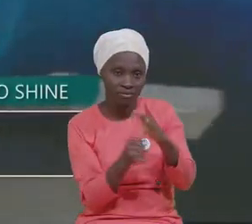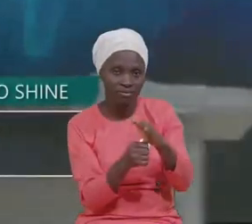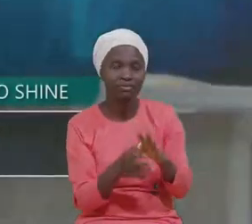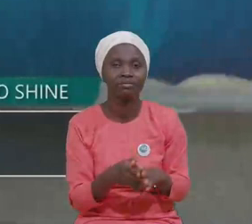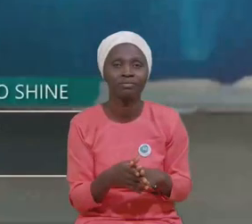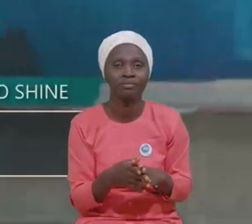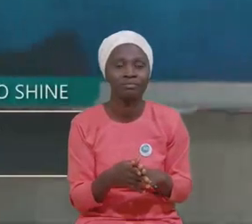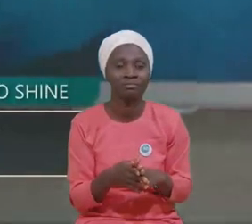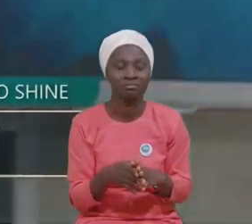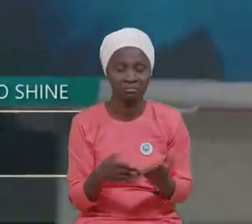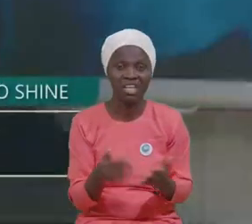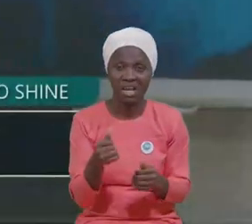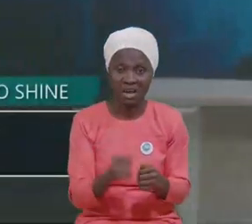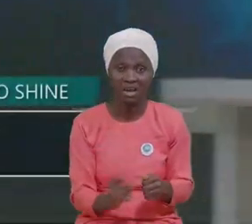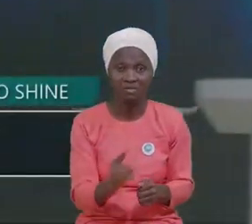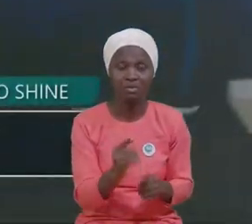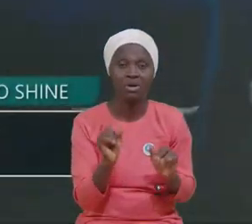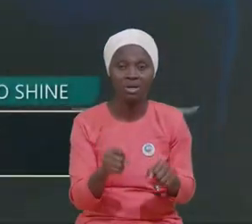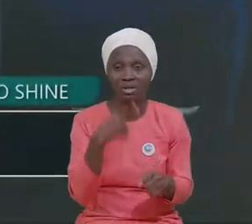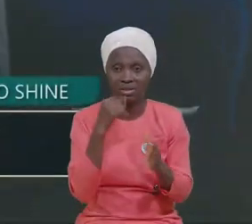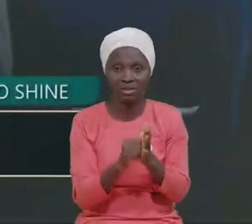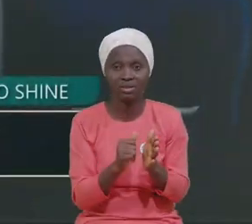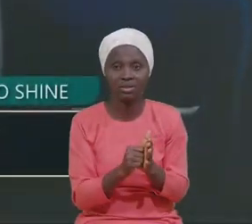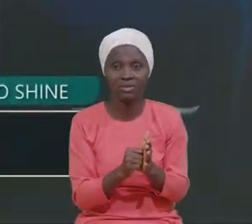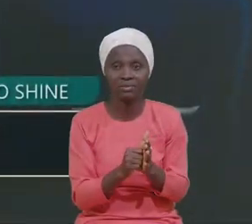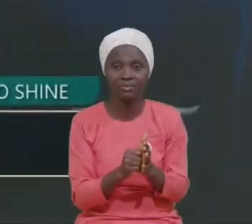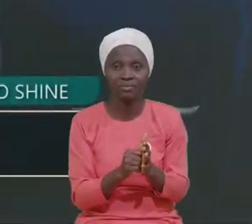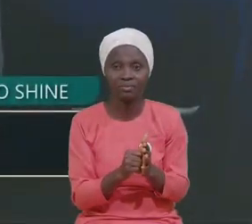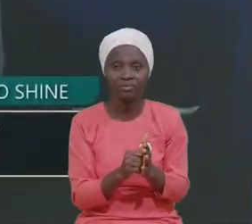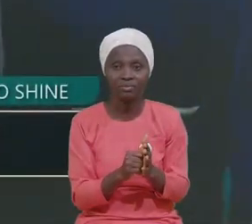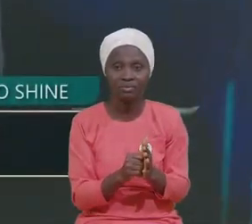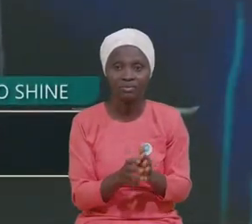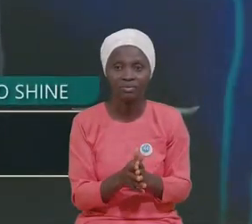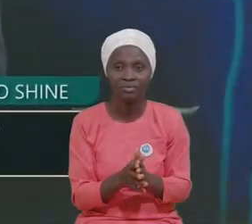Bon, tout le monde peut le dire. Est-ce que j'ai jamais fait quelque chose